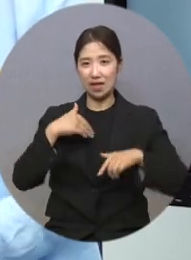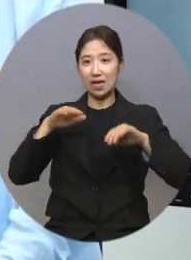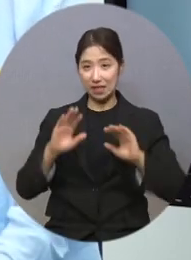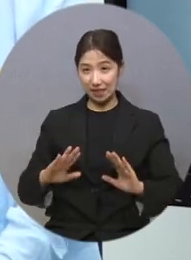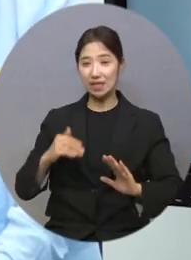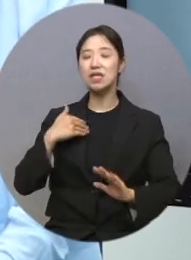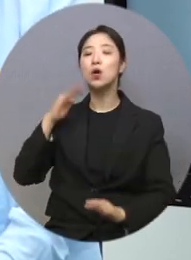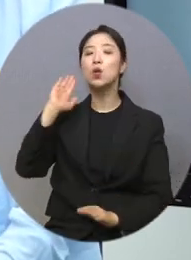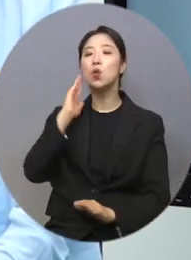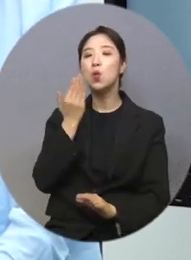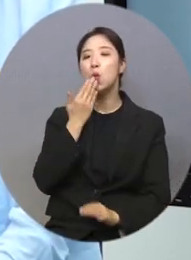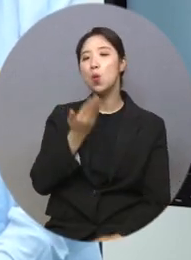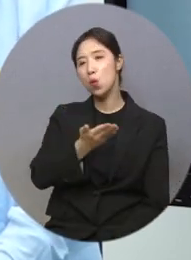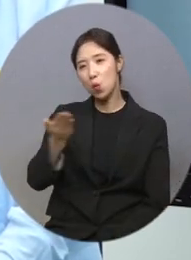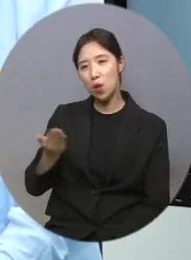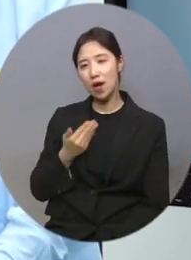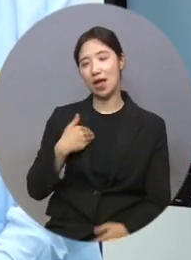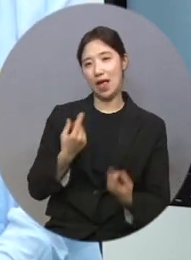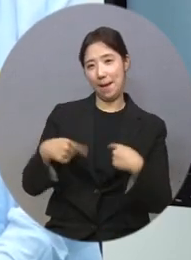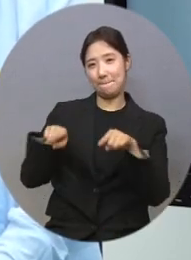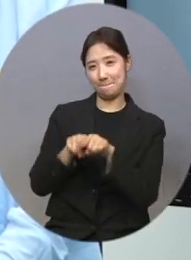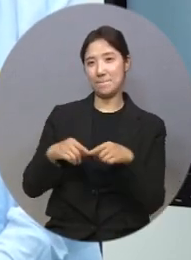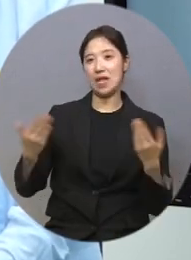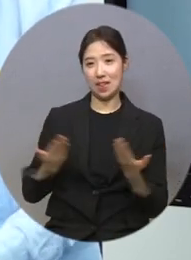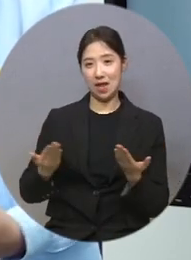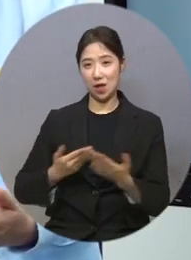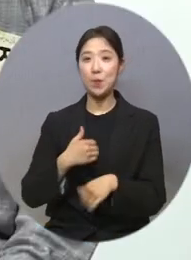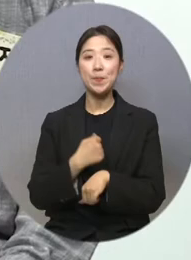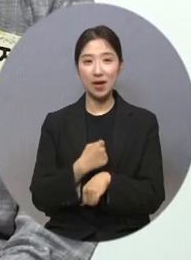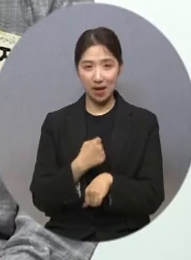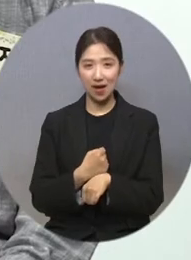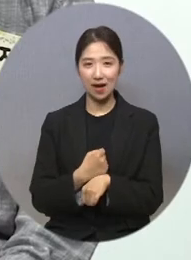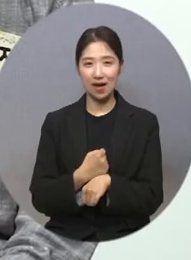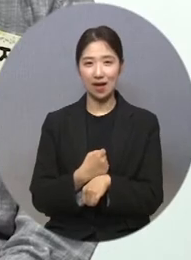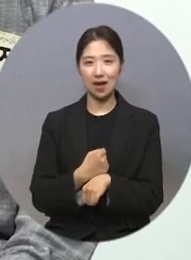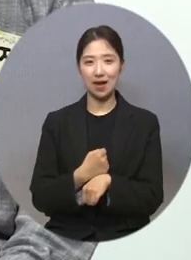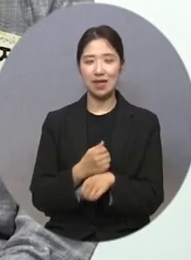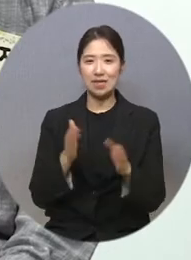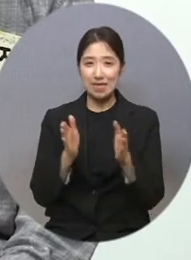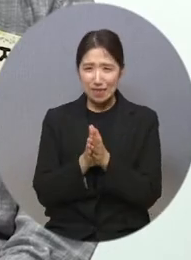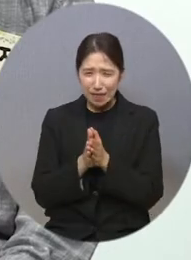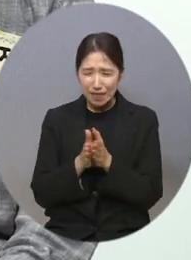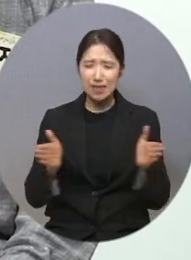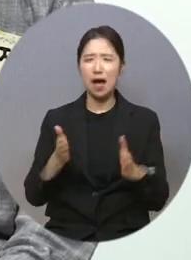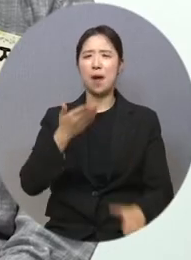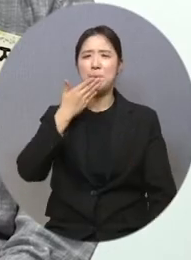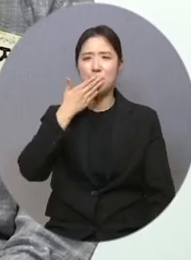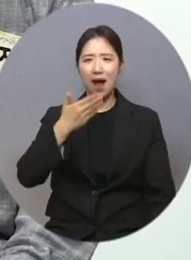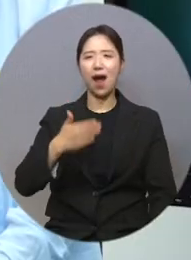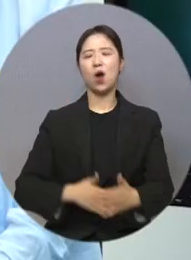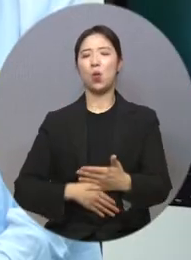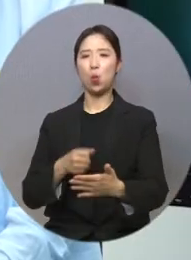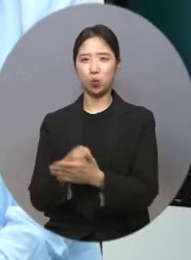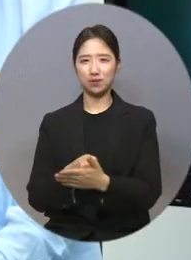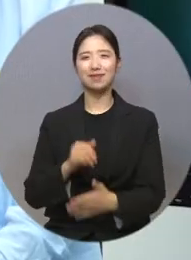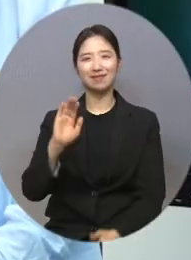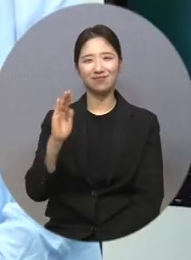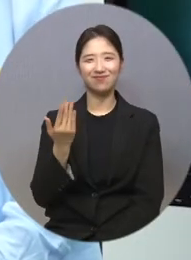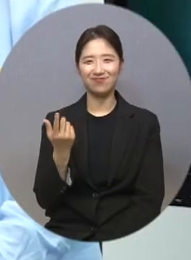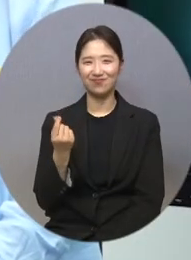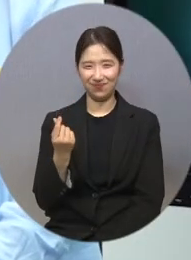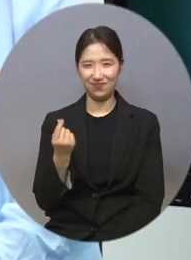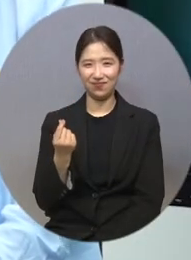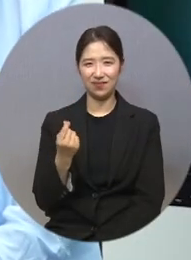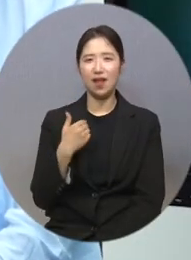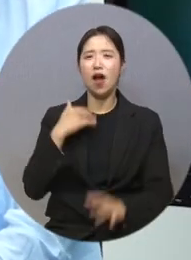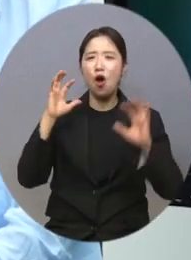제가 농인분들과 함께 사업을 이렇게 시작할 수 있는 어떤 용기가 됐던 것 같아요.